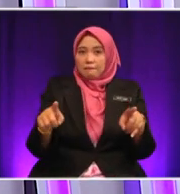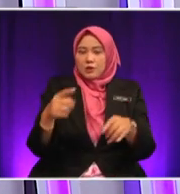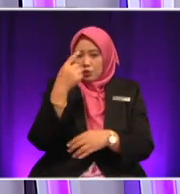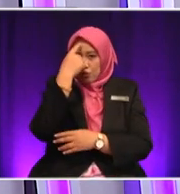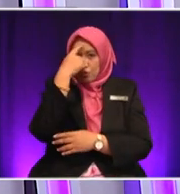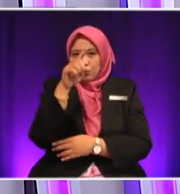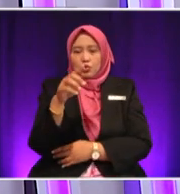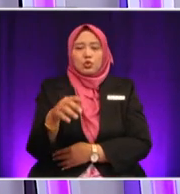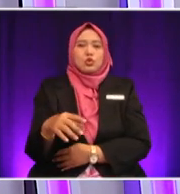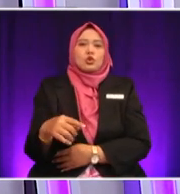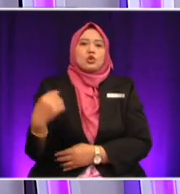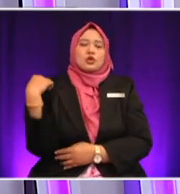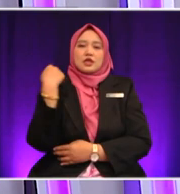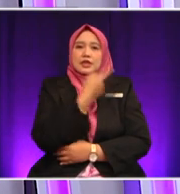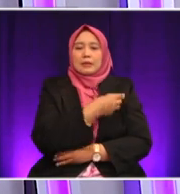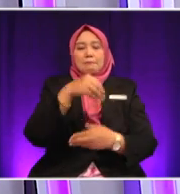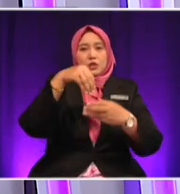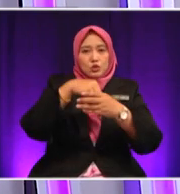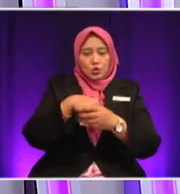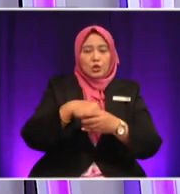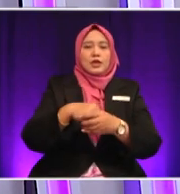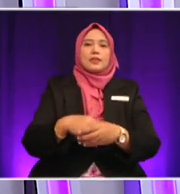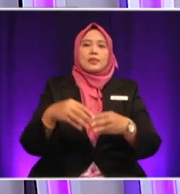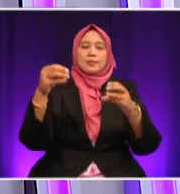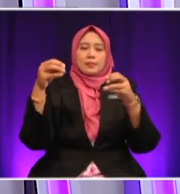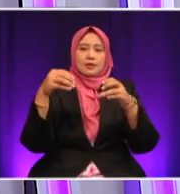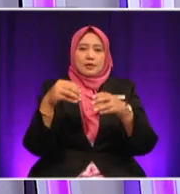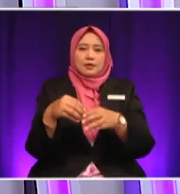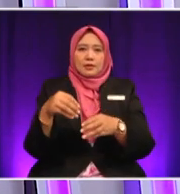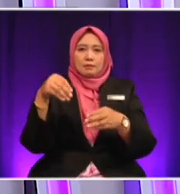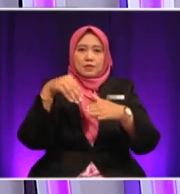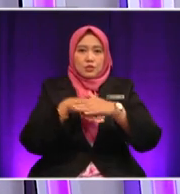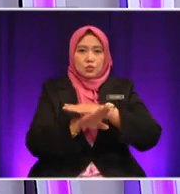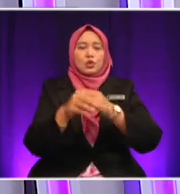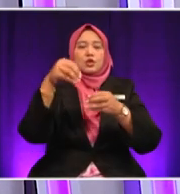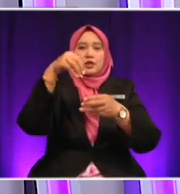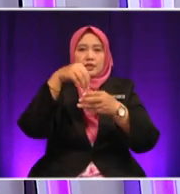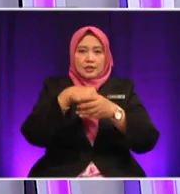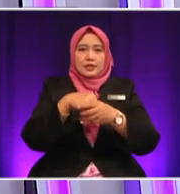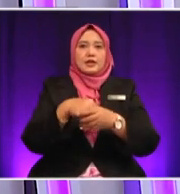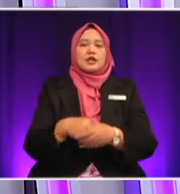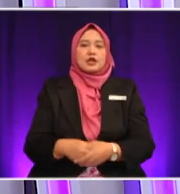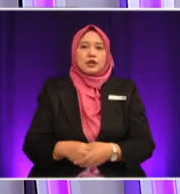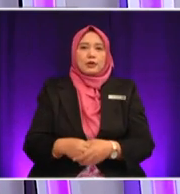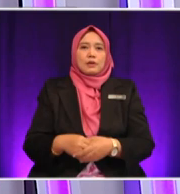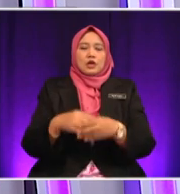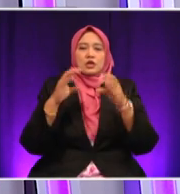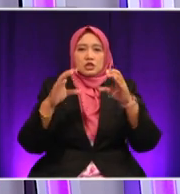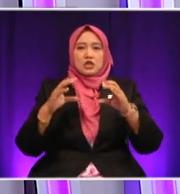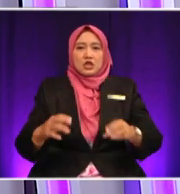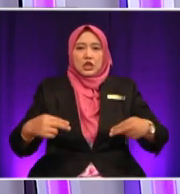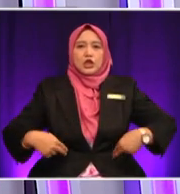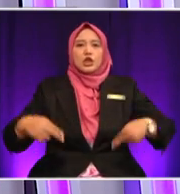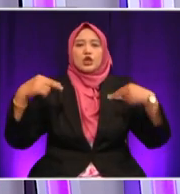cetak umpet itu dan juga seperti yang disebutkan Ichigo bukan saja eee hak kepada buku teks tapi kita perlu membaca sedikit